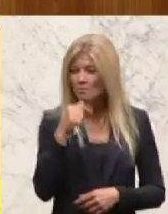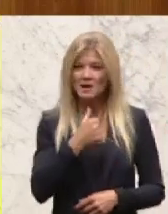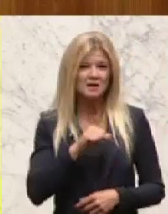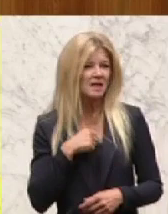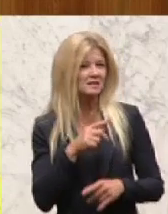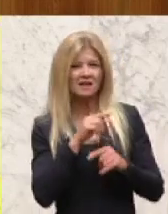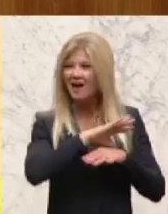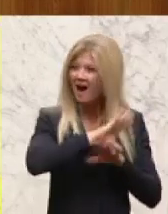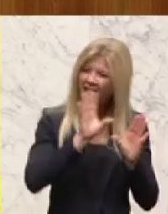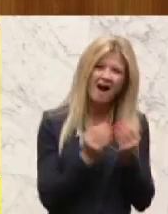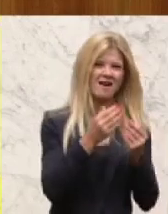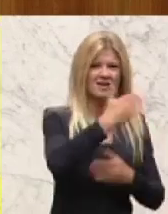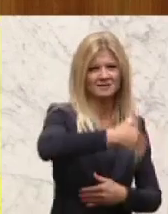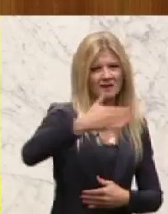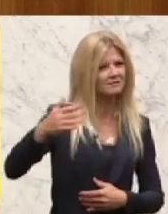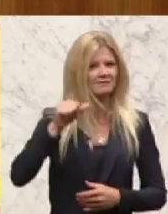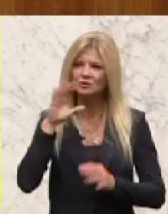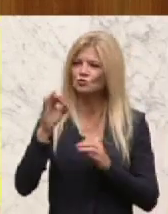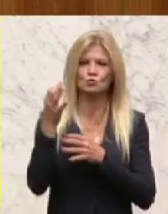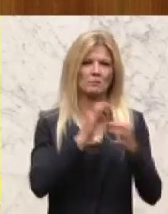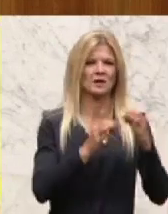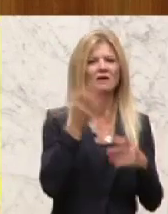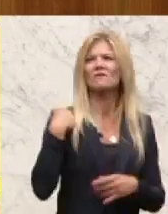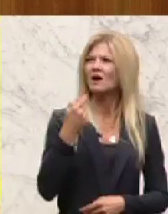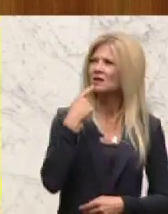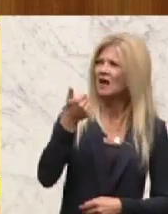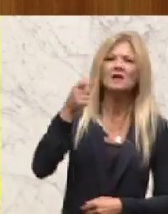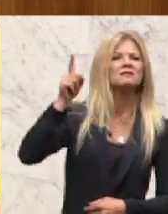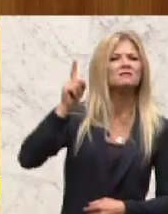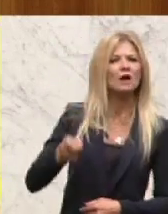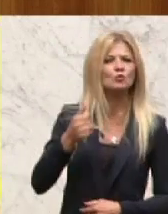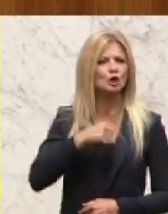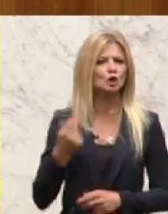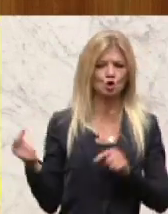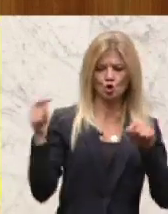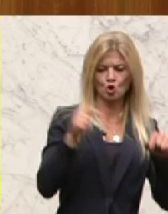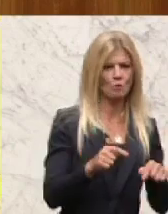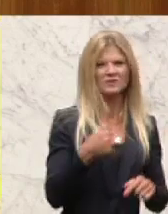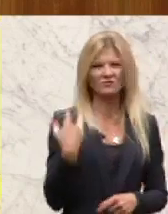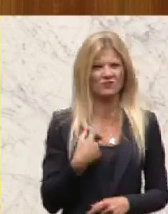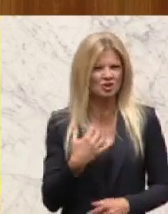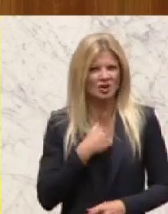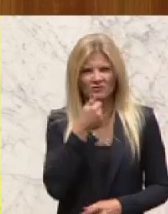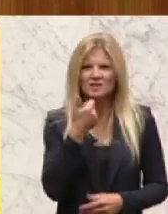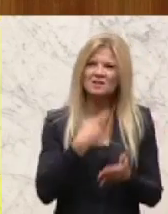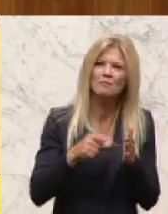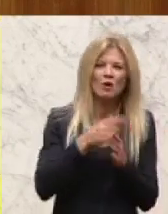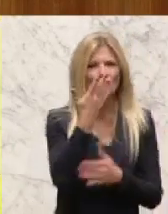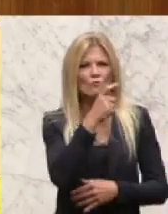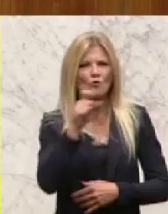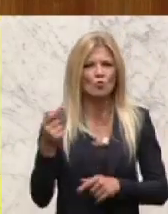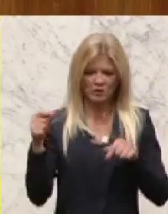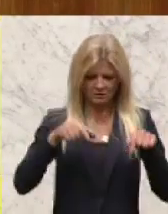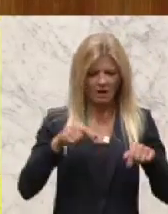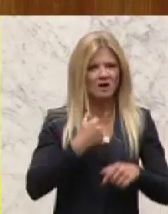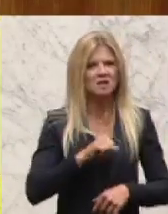hat es geheißen, 1000 Christen kommen nach Österreich. Wir schaffen es nicht einmal 500 hierher unterzubringen. Das heißt, so schaut nämlich dann